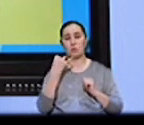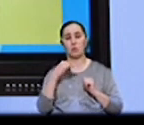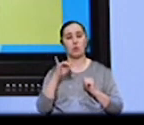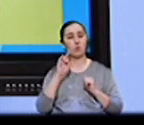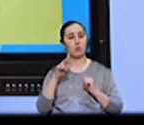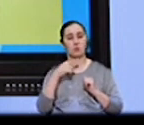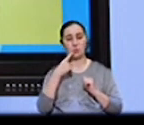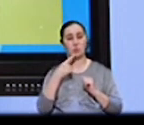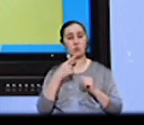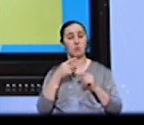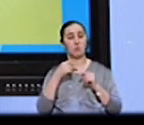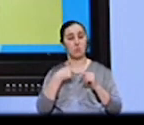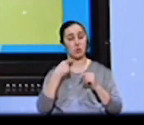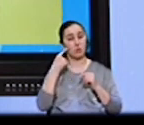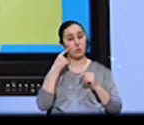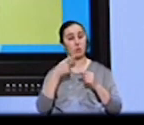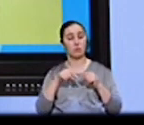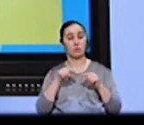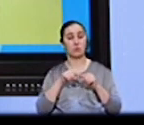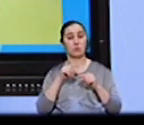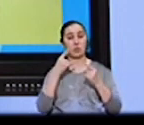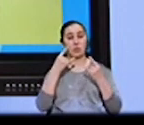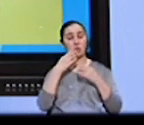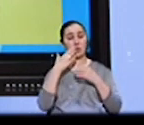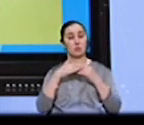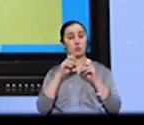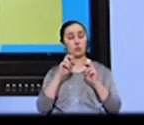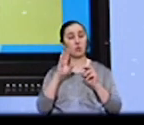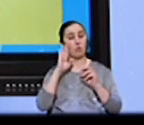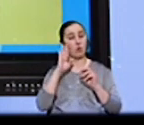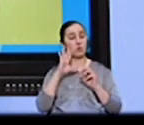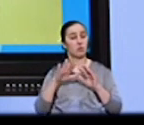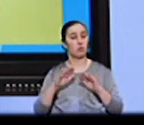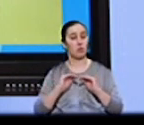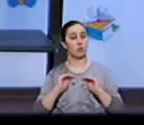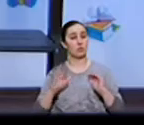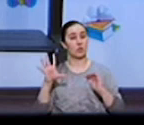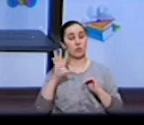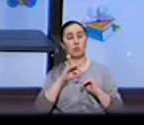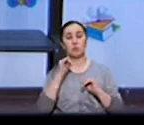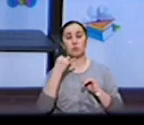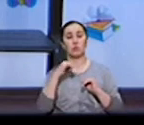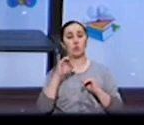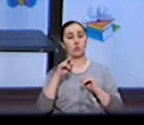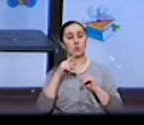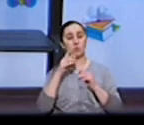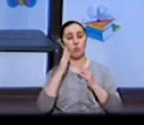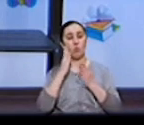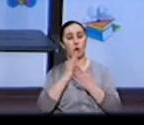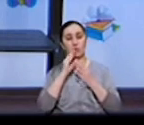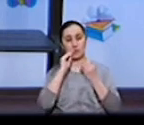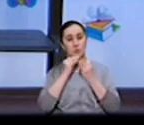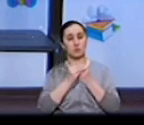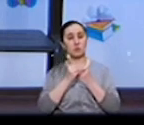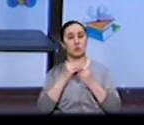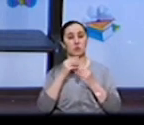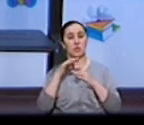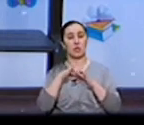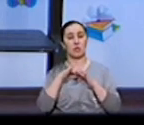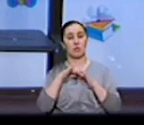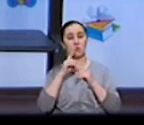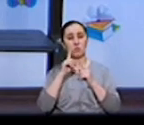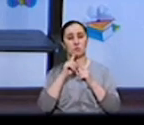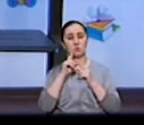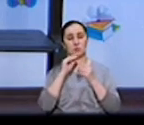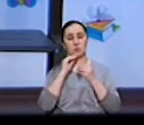Yo'q deb turib qoladi. Lekin men o'ylaymanki, ekran qarshisida o'tirgan bolajonlarimizning ichida yo'q deb borini yashiradigan, elni